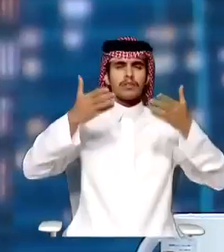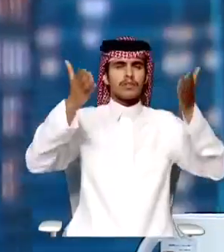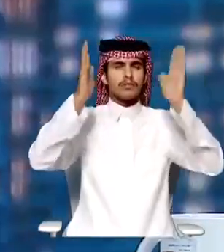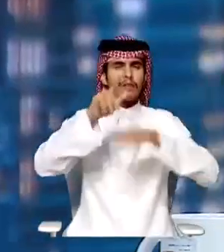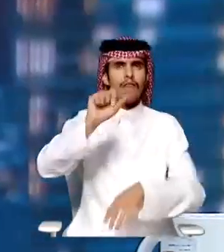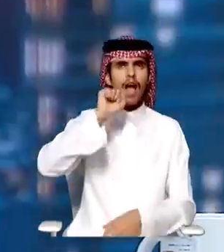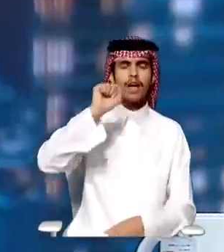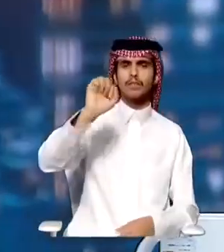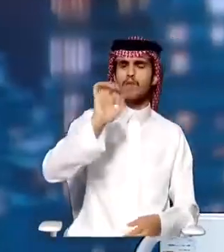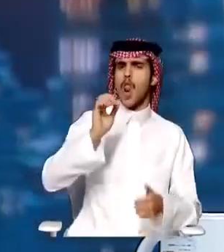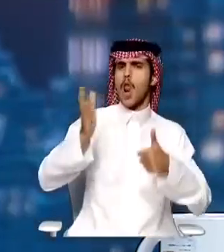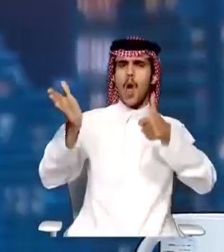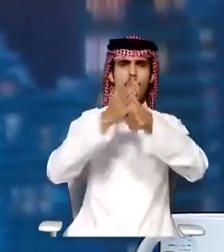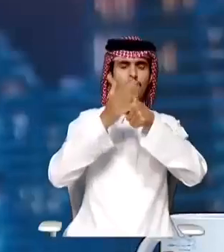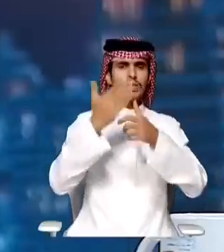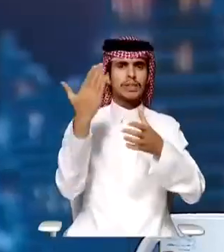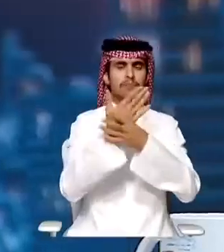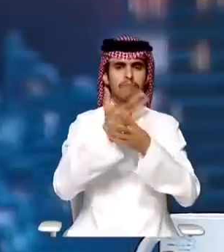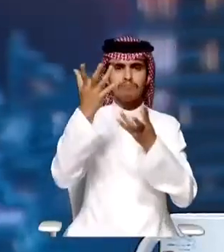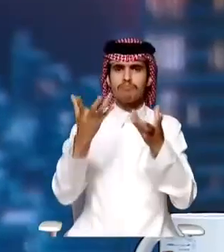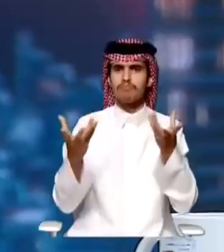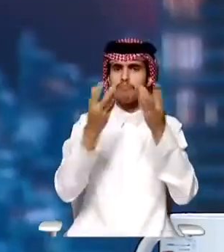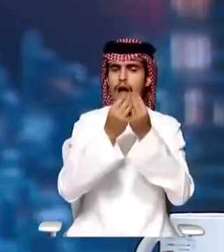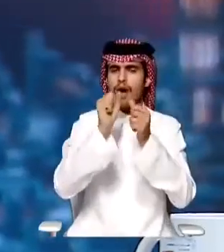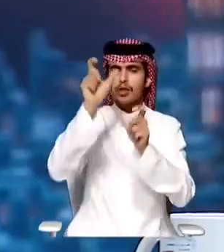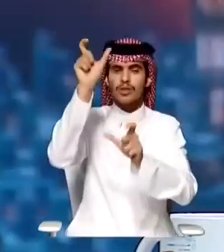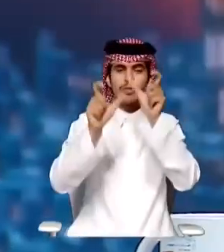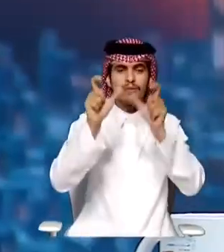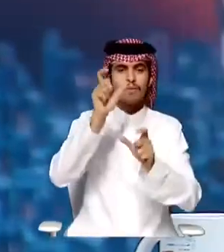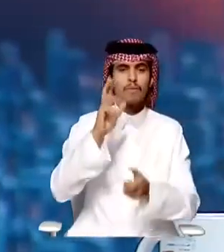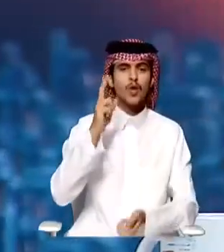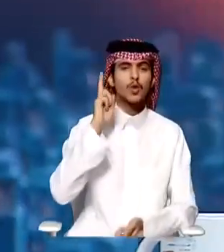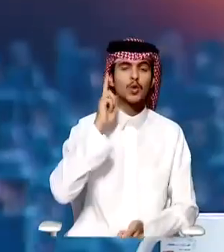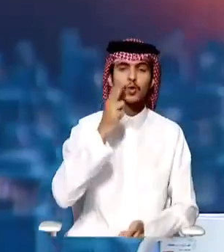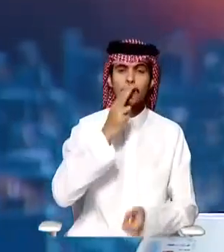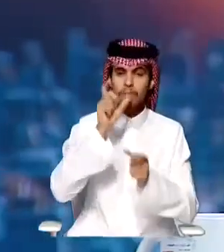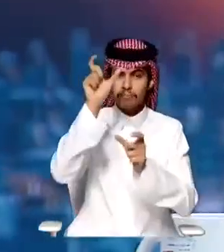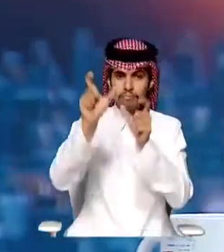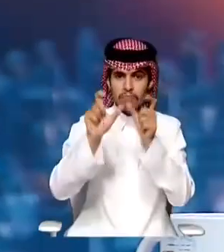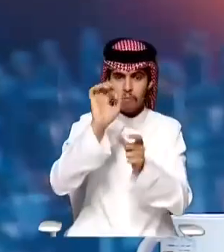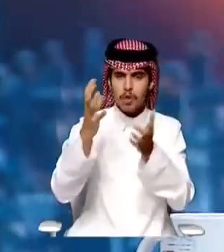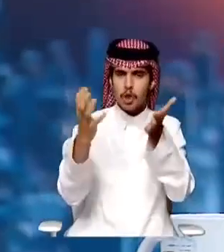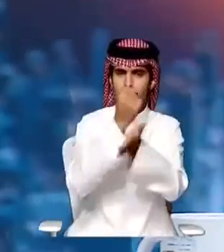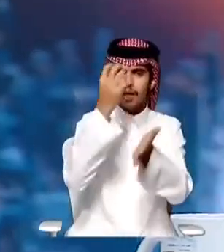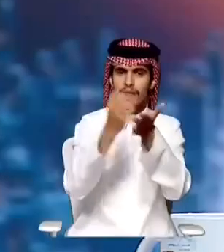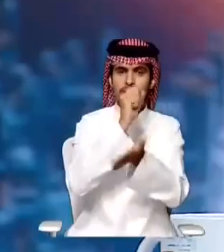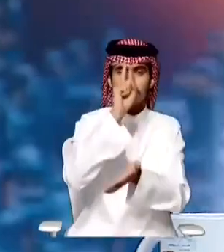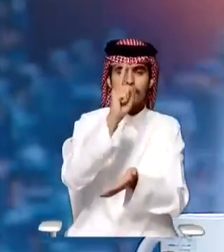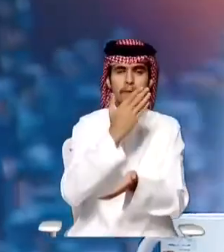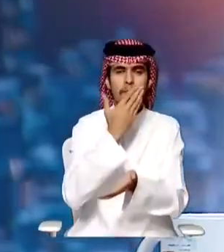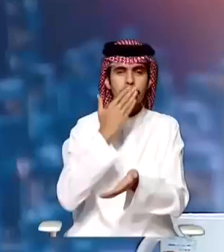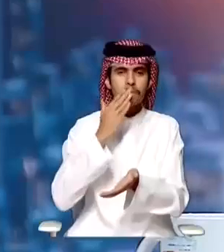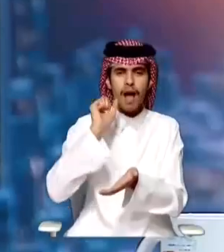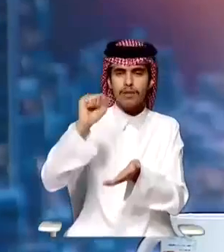الاول لانها مع فئه الصم سميناها انجازات صامته وفعلا انجازات صامته فيها